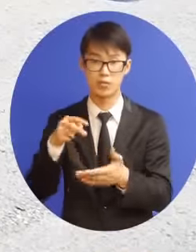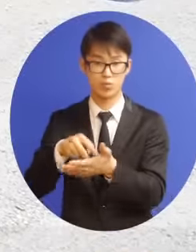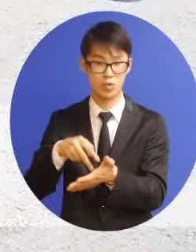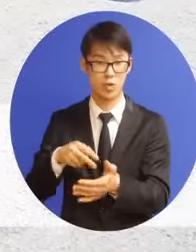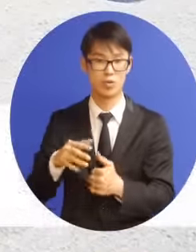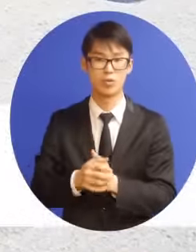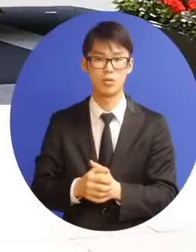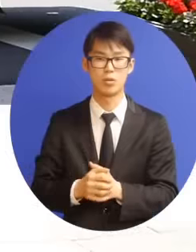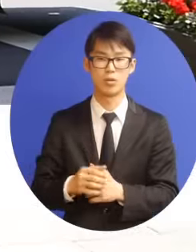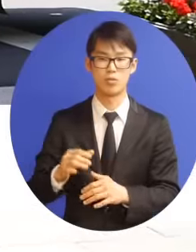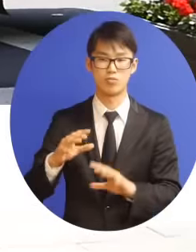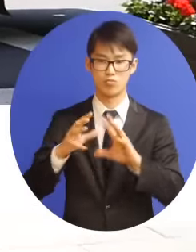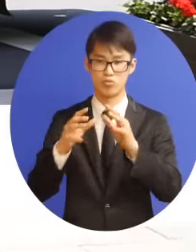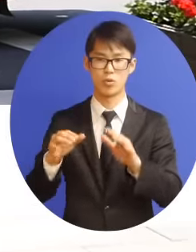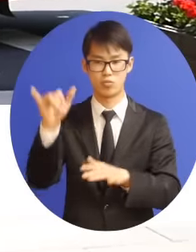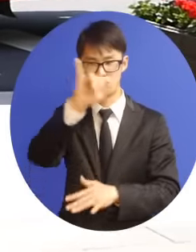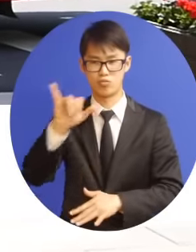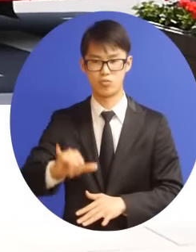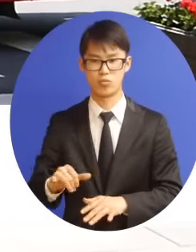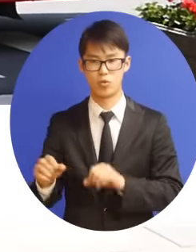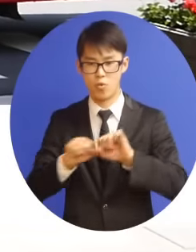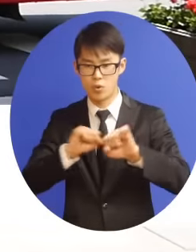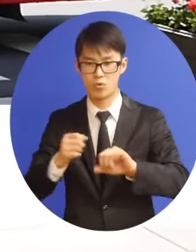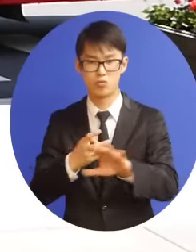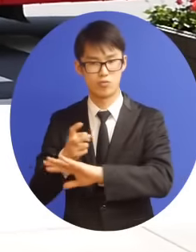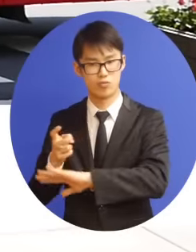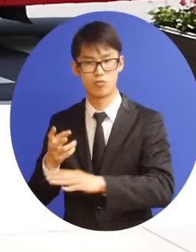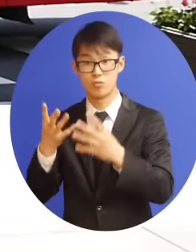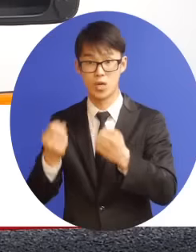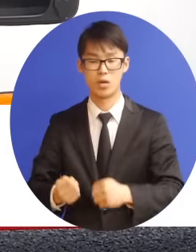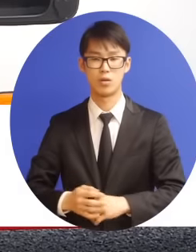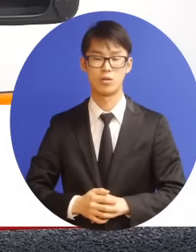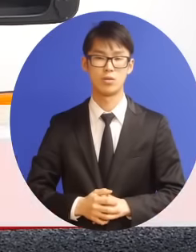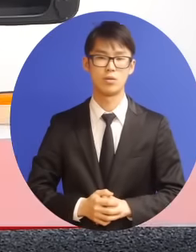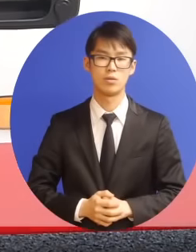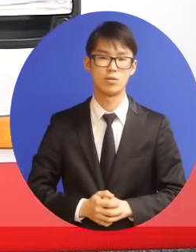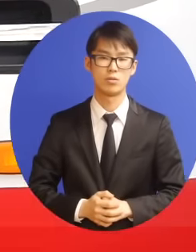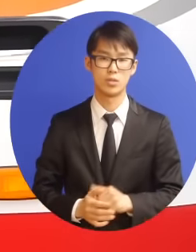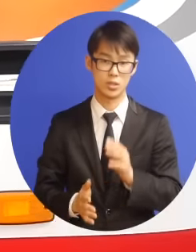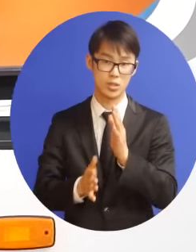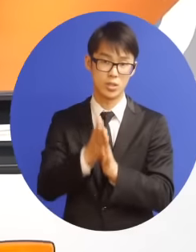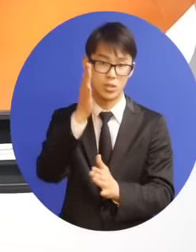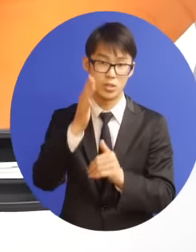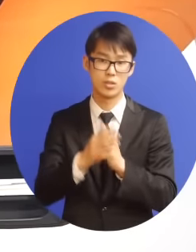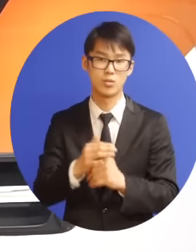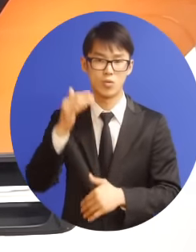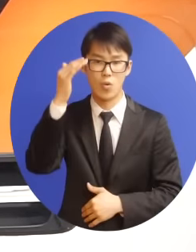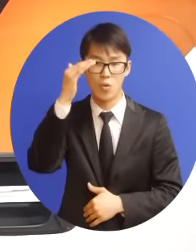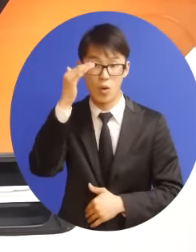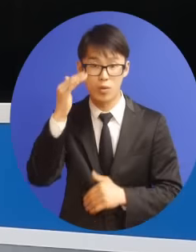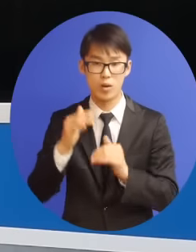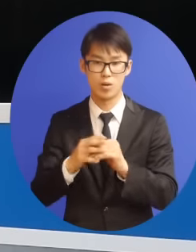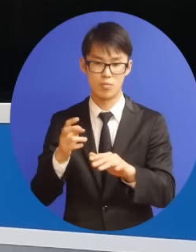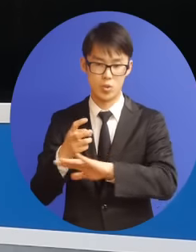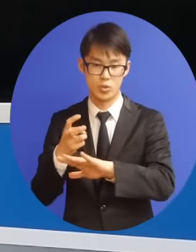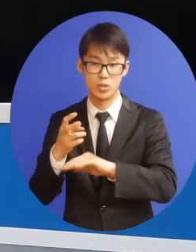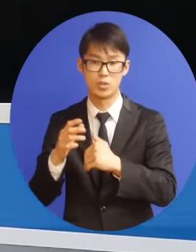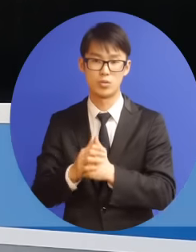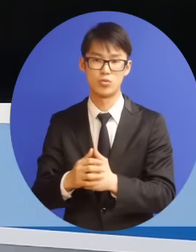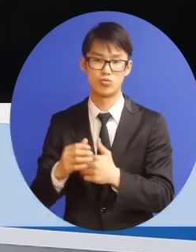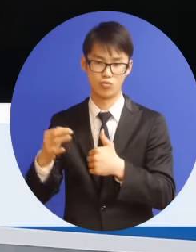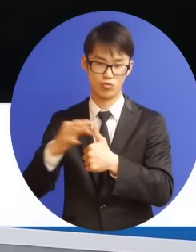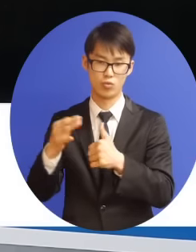해외관광은 국내외 관광 분야에서 활발히 활동하고 있는데요. 공주시는 관광버스 랩핑 후원